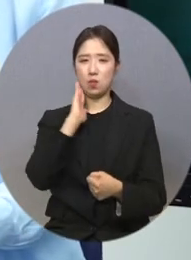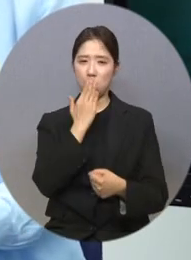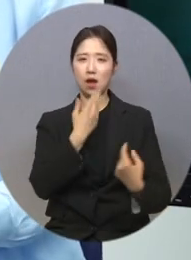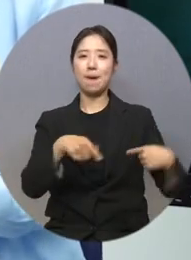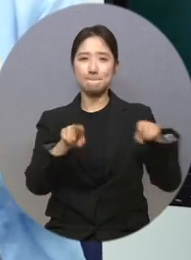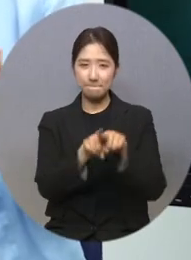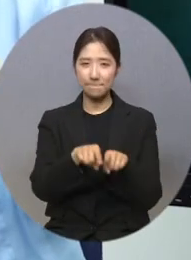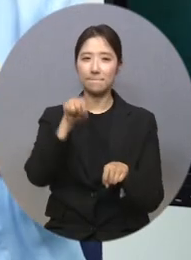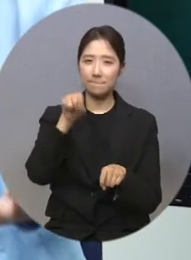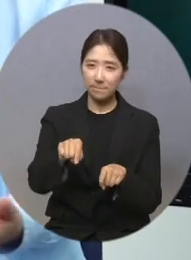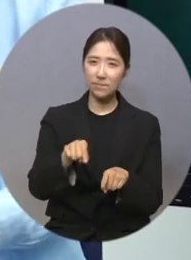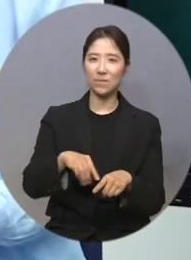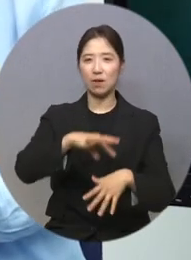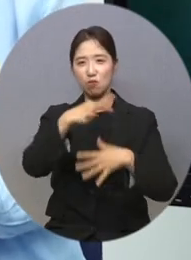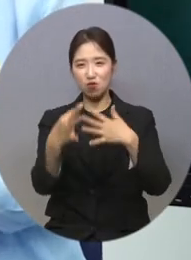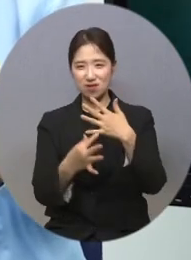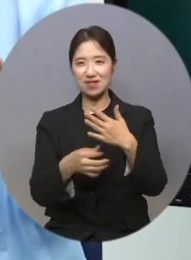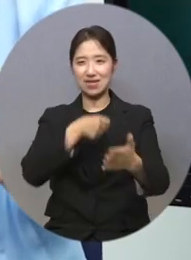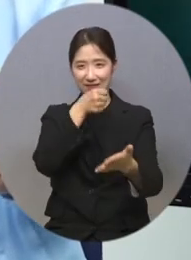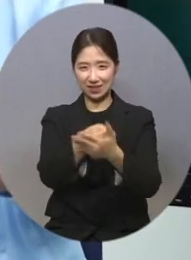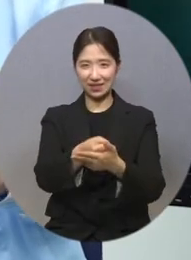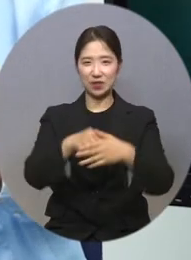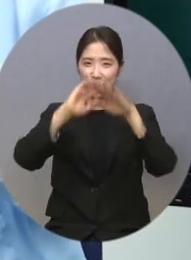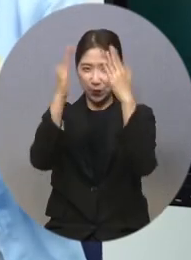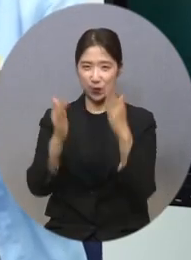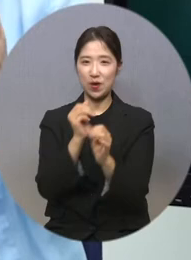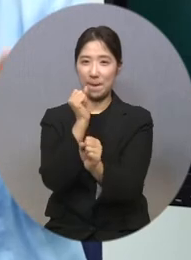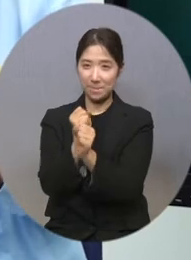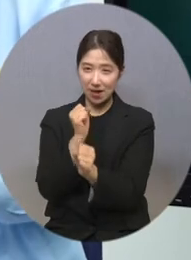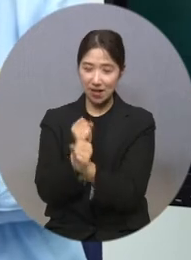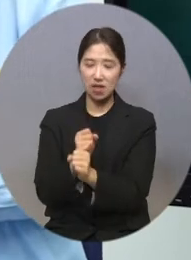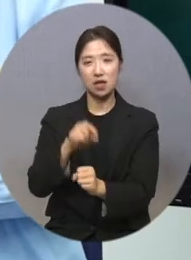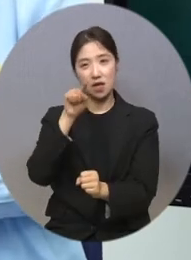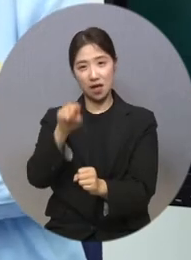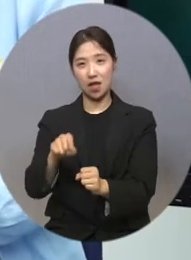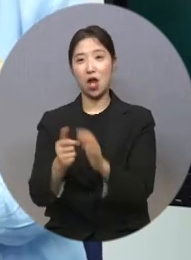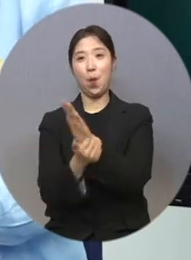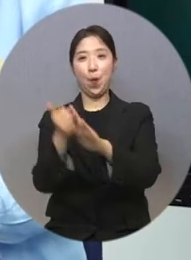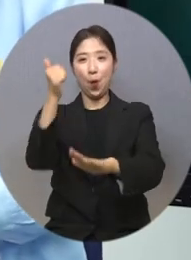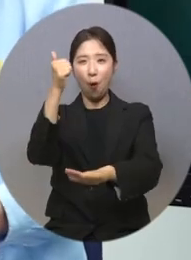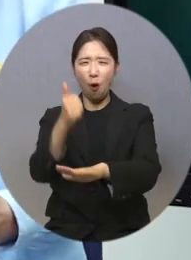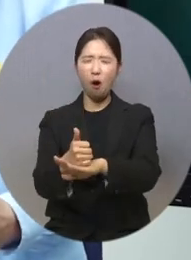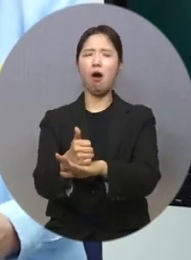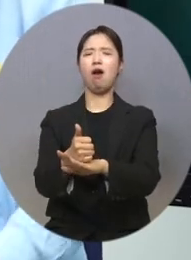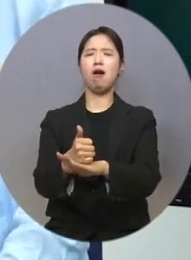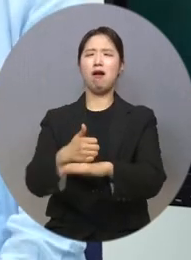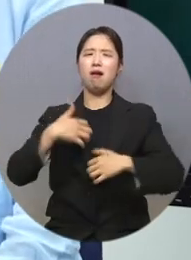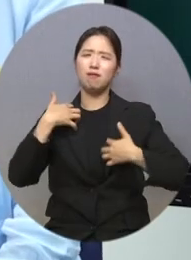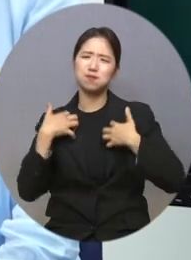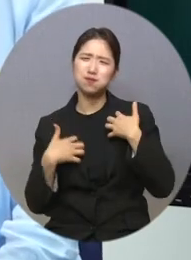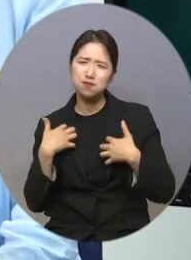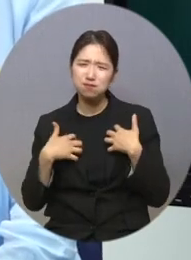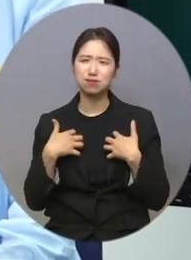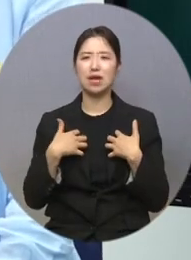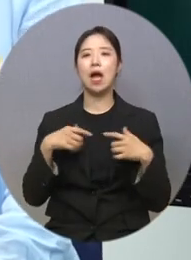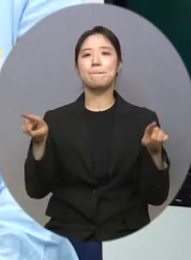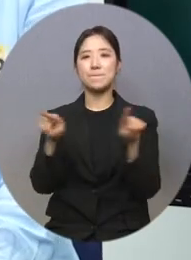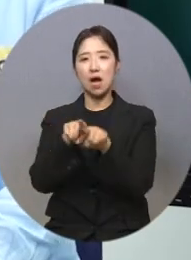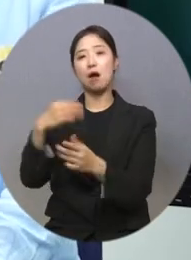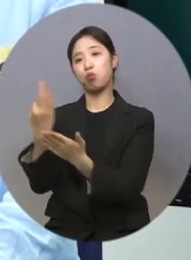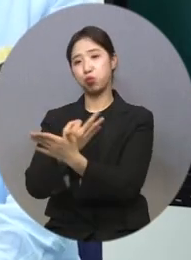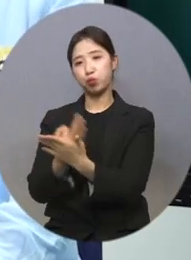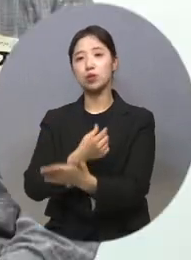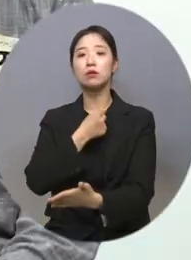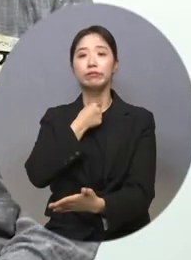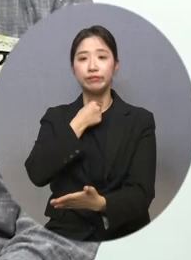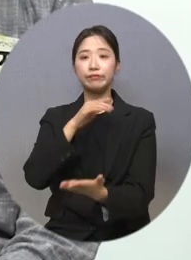농인분들과 함께 어떤 프로젝트를 이제 조형물을 만들고 그걸 이제 이루어냈을 때 어떤 성취감을 느끼면서 돈을 벌기 원한다